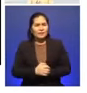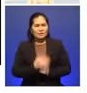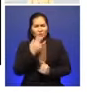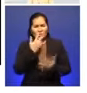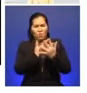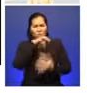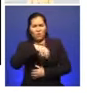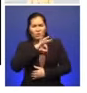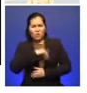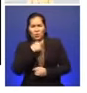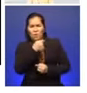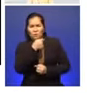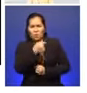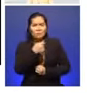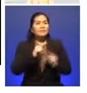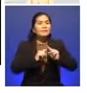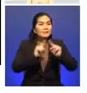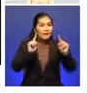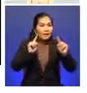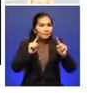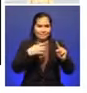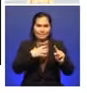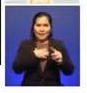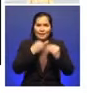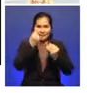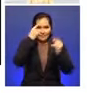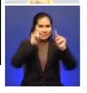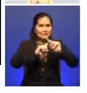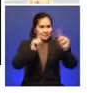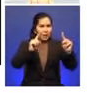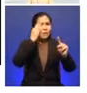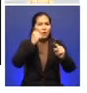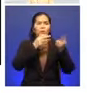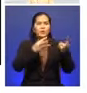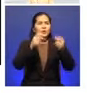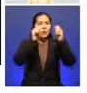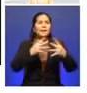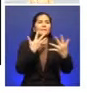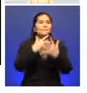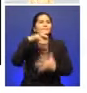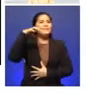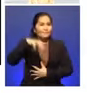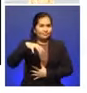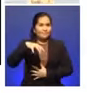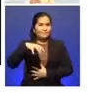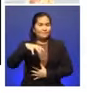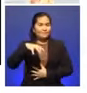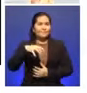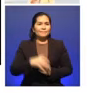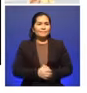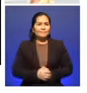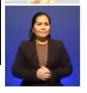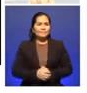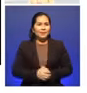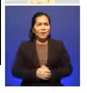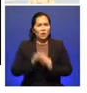มากนะคะแต่ว่าความจริงแล้วเนี่ยไม่ใช่นะคะจริงๆการออกแบบเรือนจำเนี่ยมันไม่ได้เกิดมาเฉ